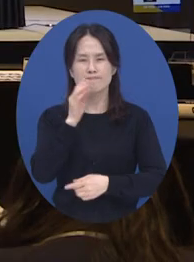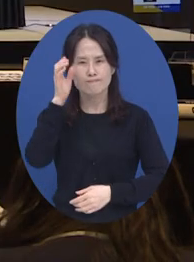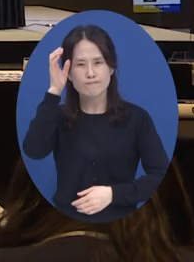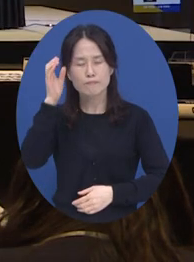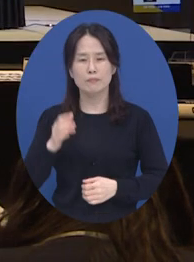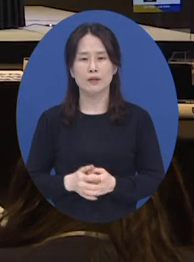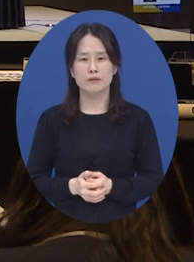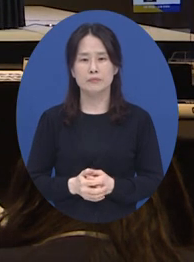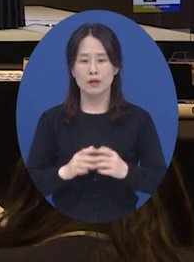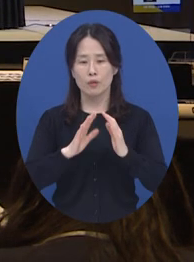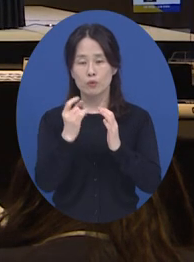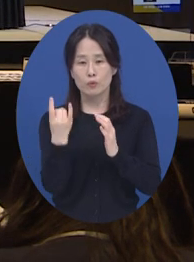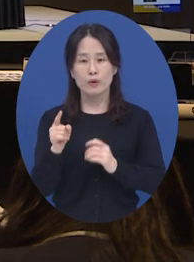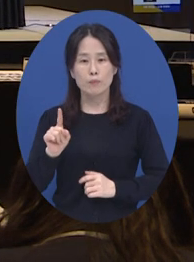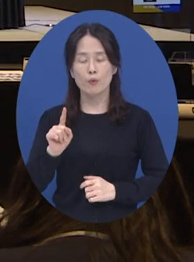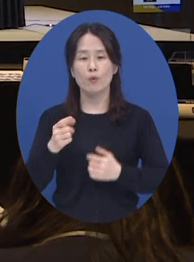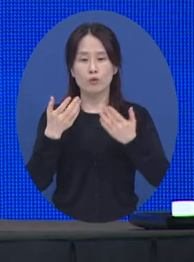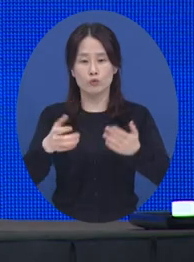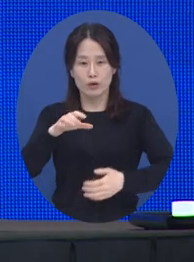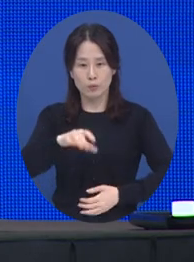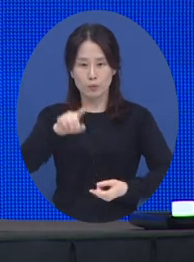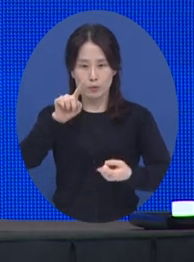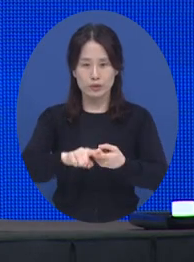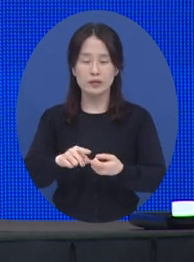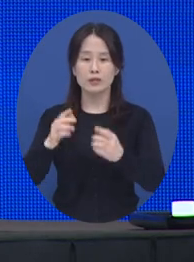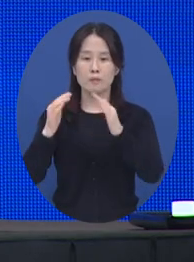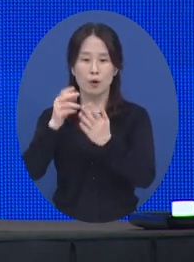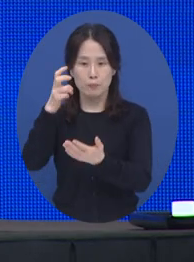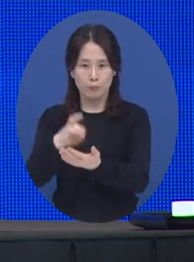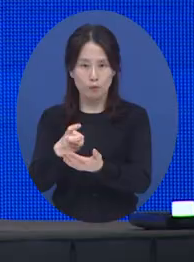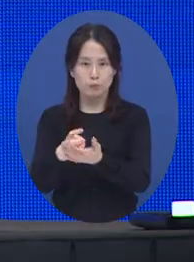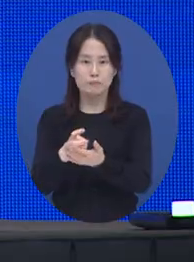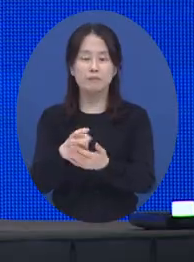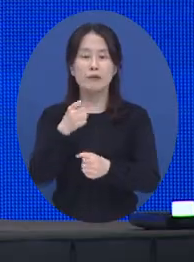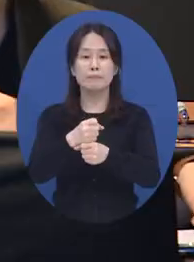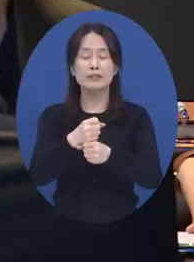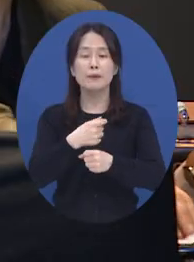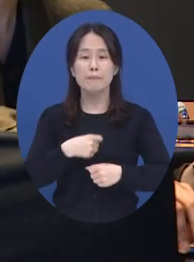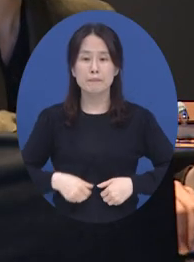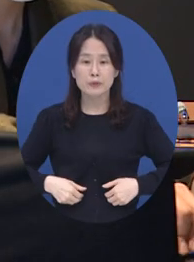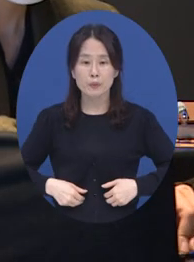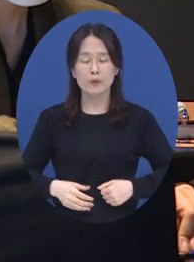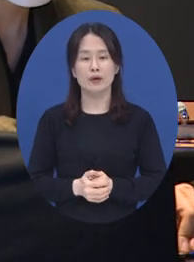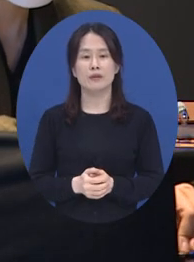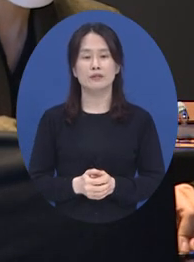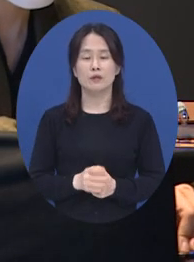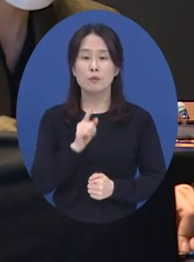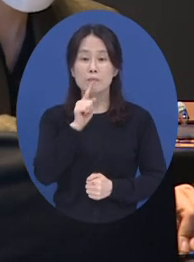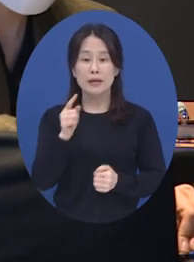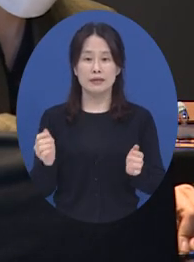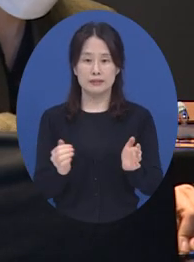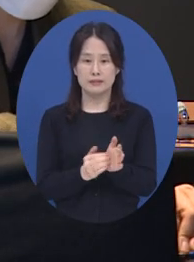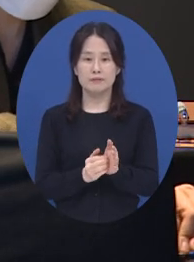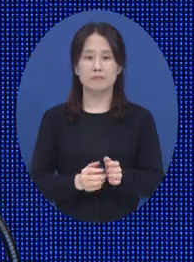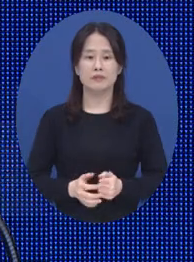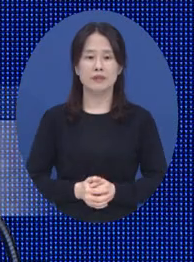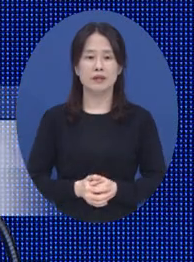기대합니다. 토론회에선 노동자 휴게시설에 관한 주택법 조항 내실화와 그 적용 방법에 대한 목소리가